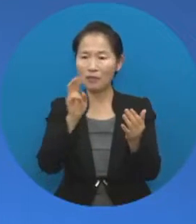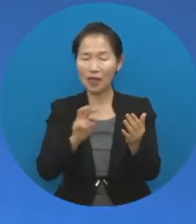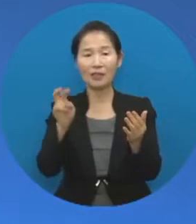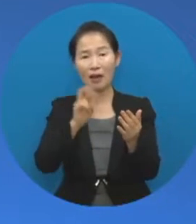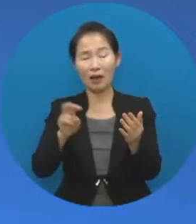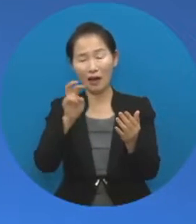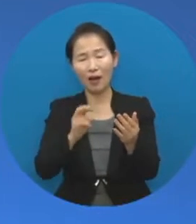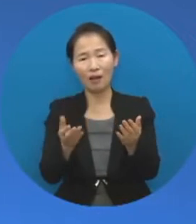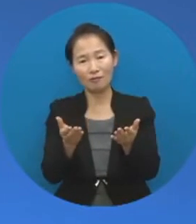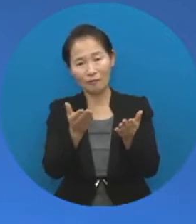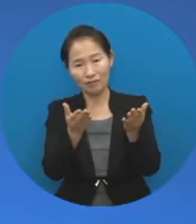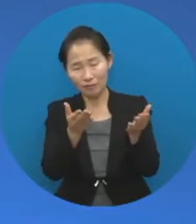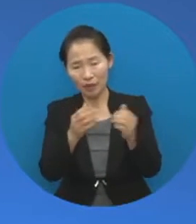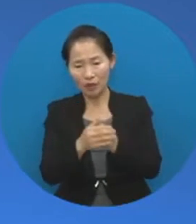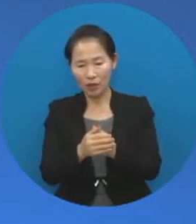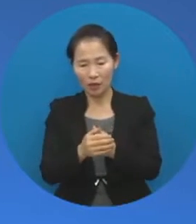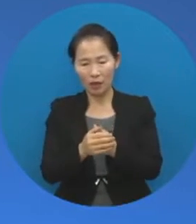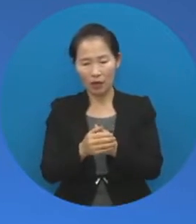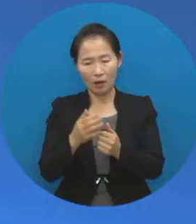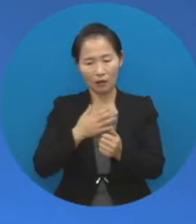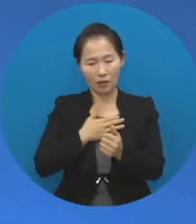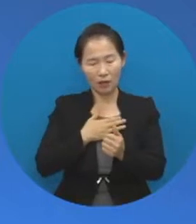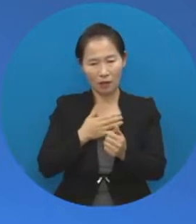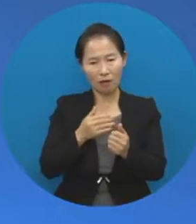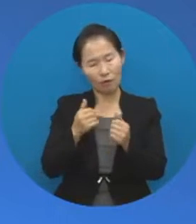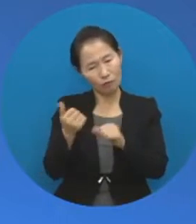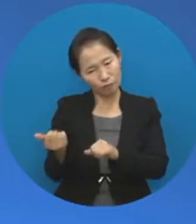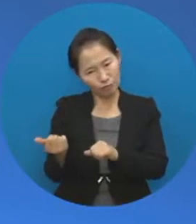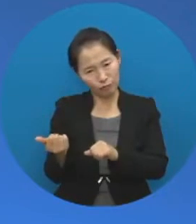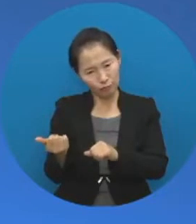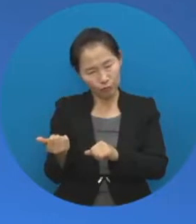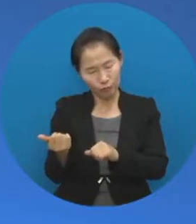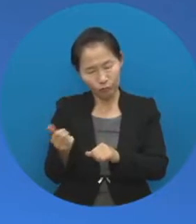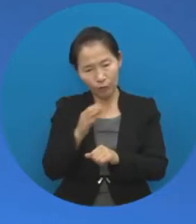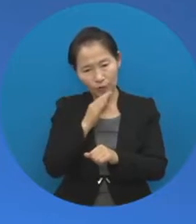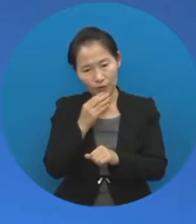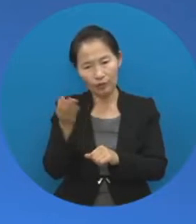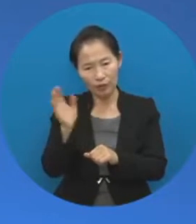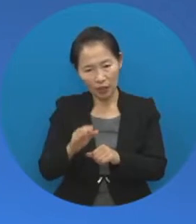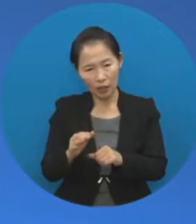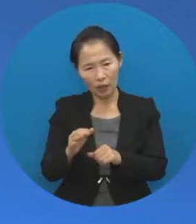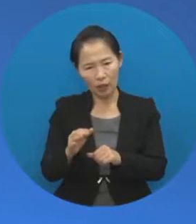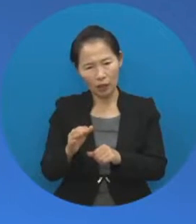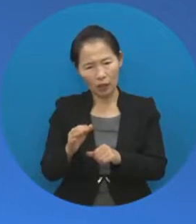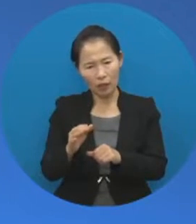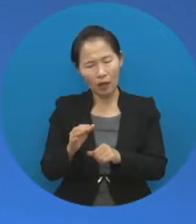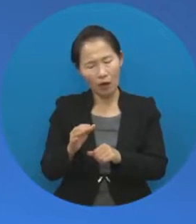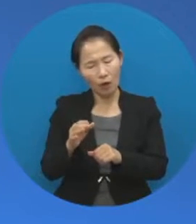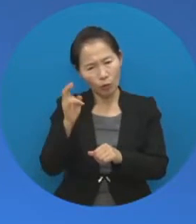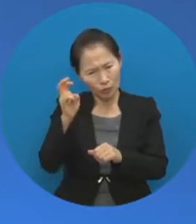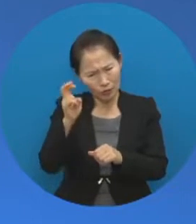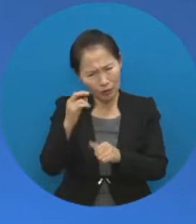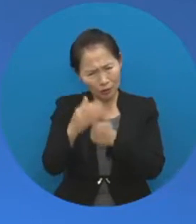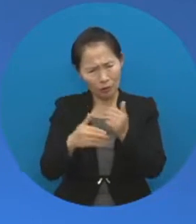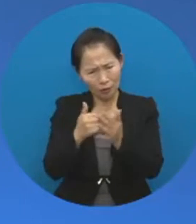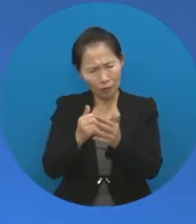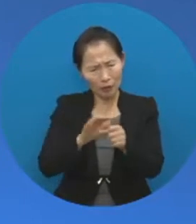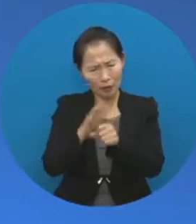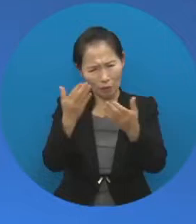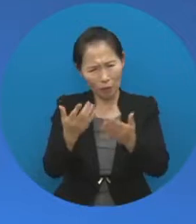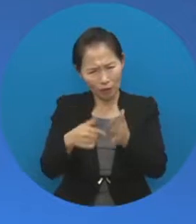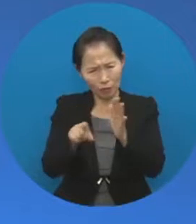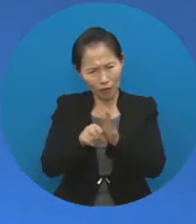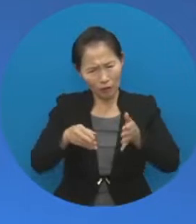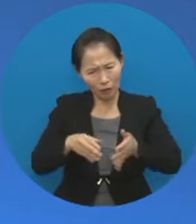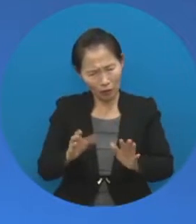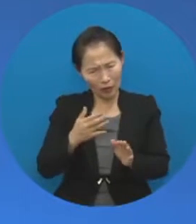건데 정말 내가 혹시라도 이 찬양 가사처럼 하나님의 사랑을 받기 위해 태어난 건 아닐까? 이런 생각이 들었어요.